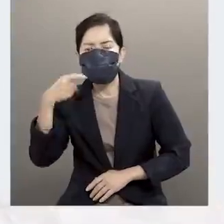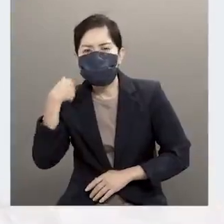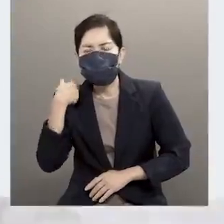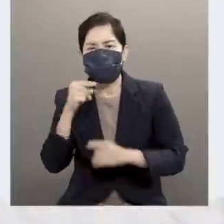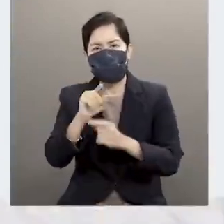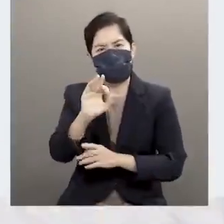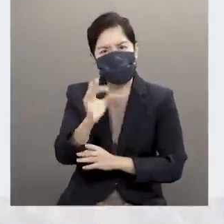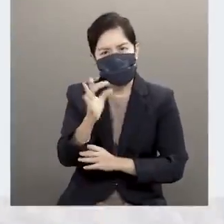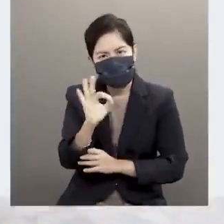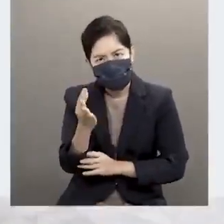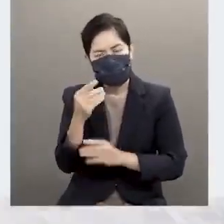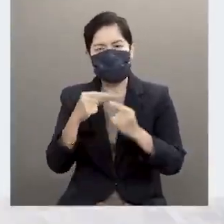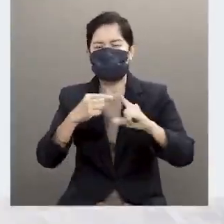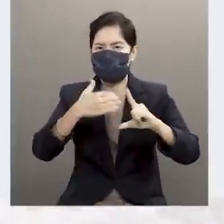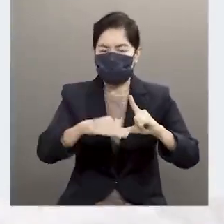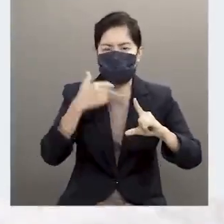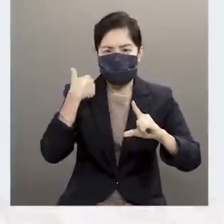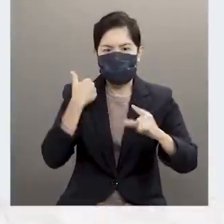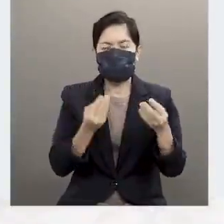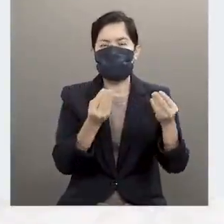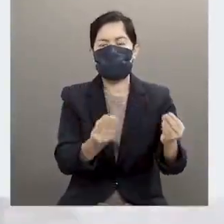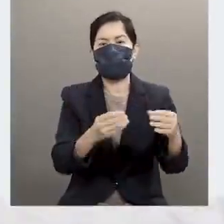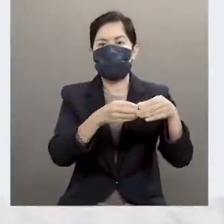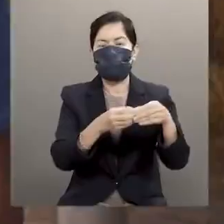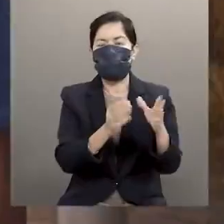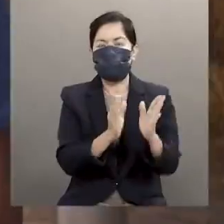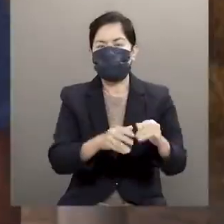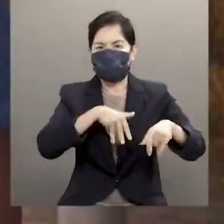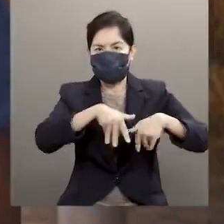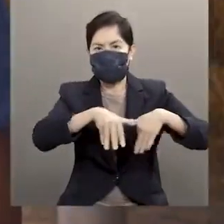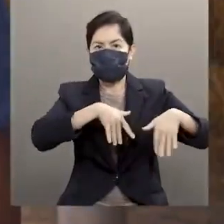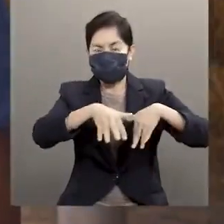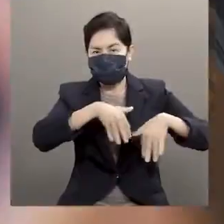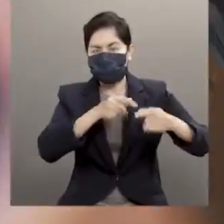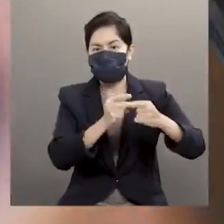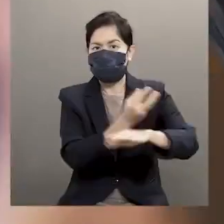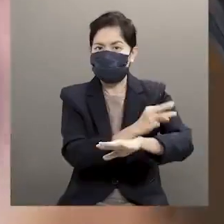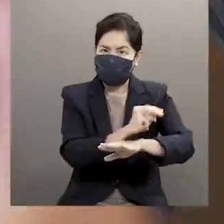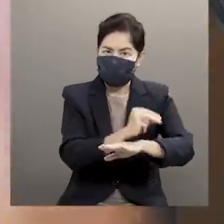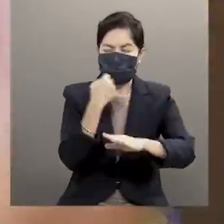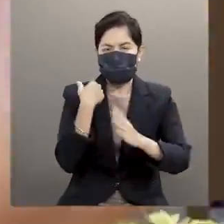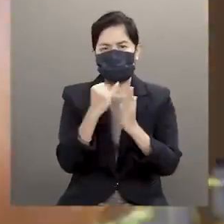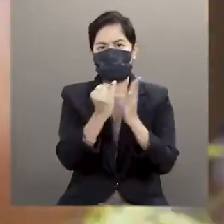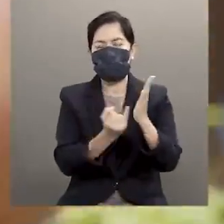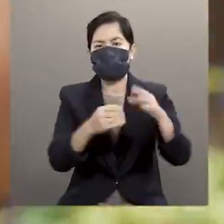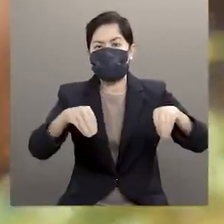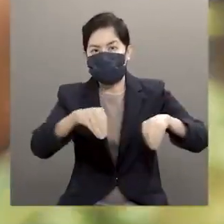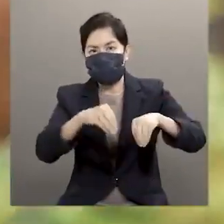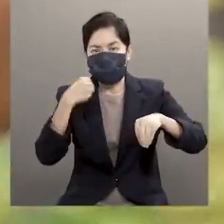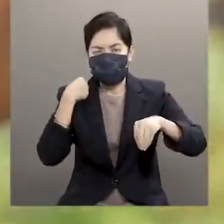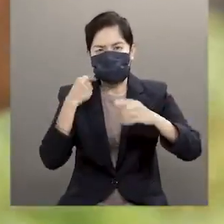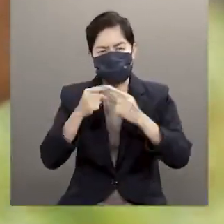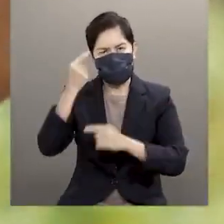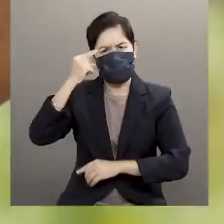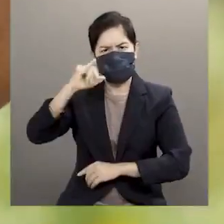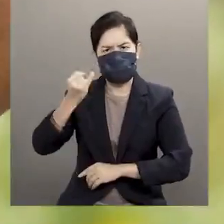และว่าคนใจงหว หอวาคนในจัหดใล้เคียงที่ผ่ไปผ่านมาแผลบริเวณนรู้จักตลดอสอนมากขึ้นนะครัผมกเลยรสกวาแทฟอร์ที่